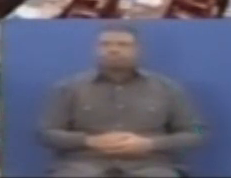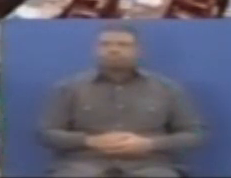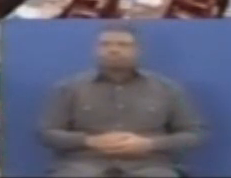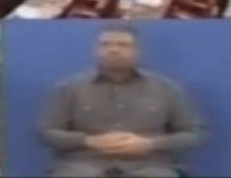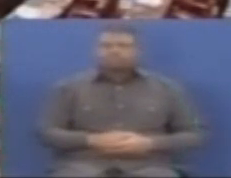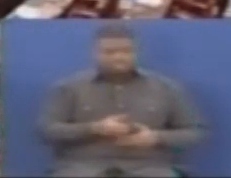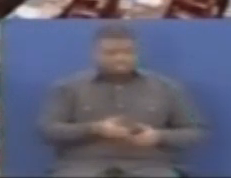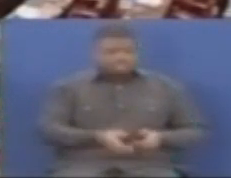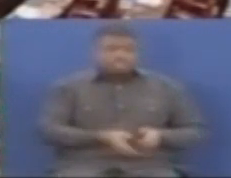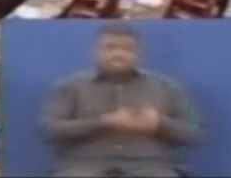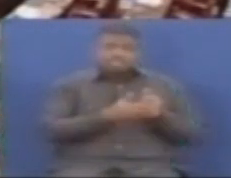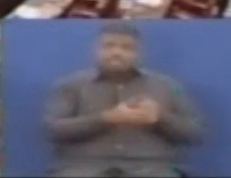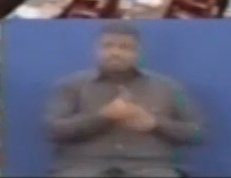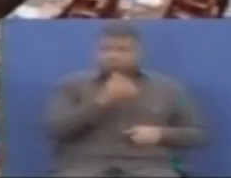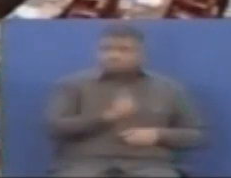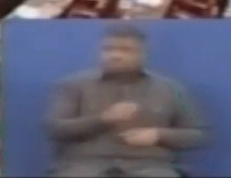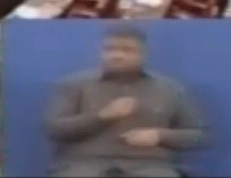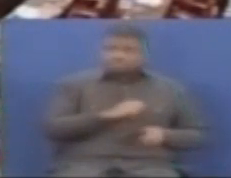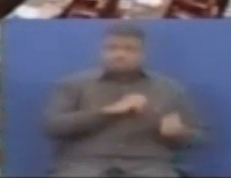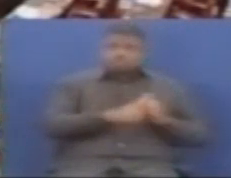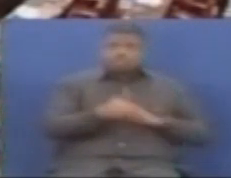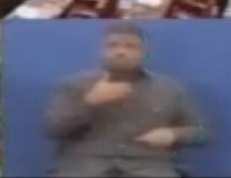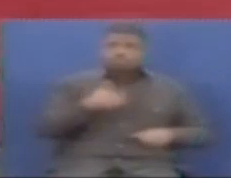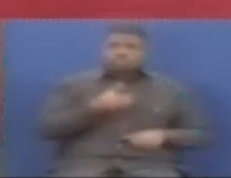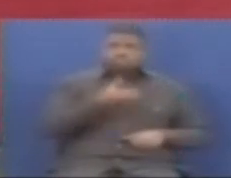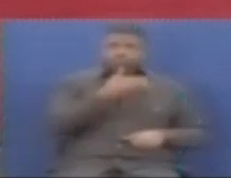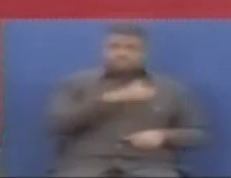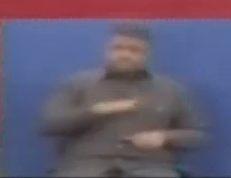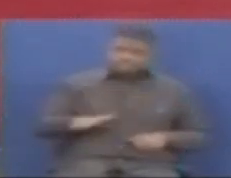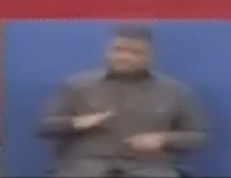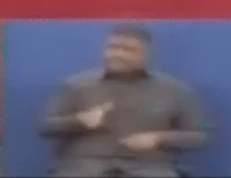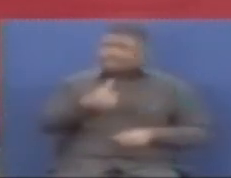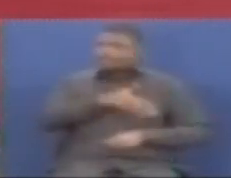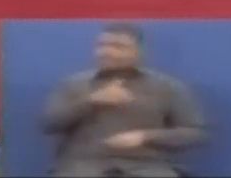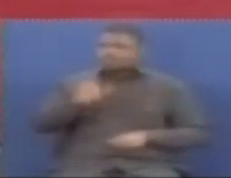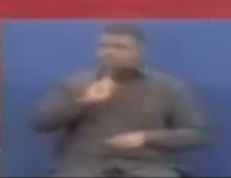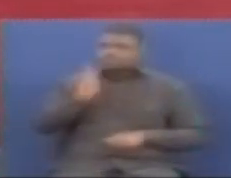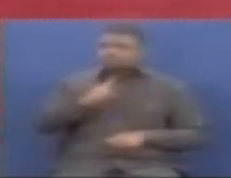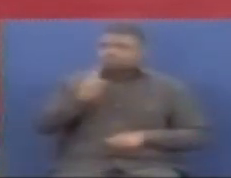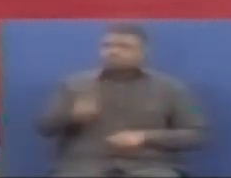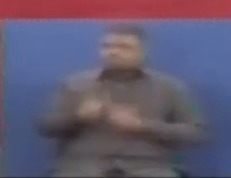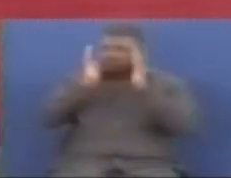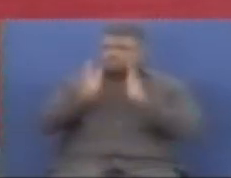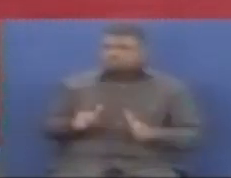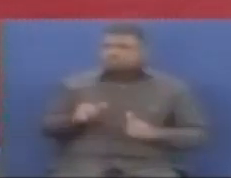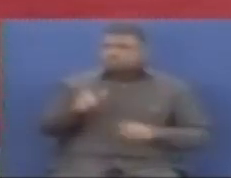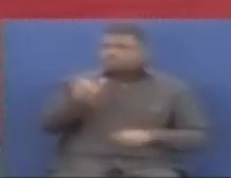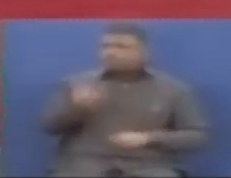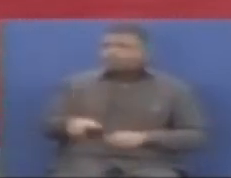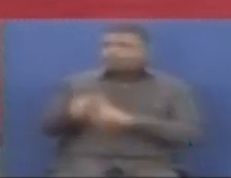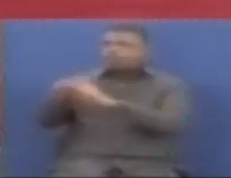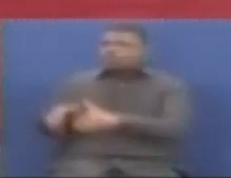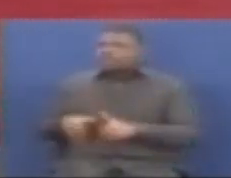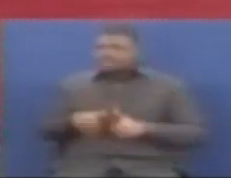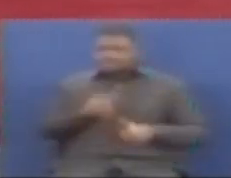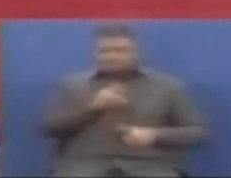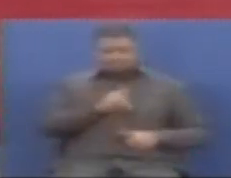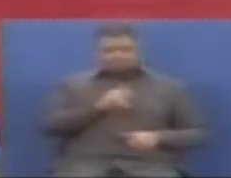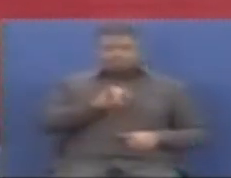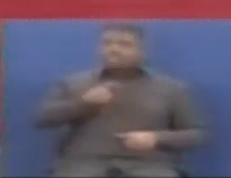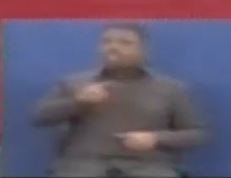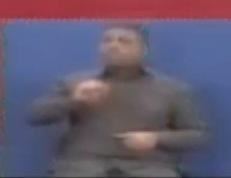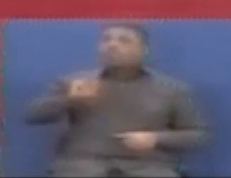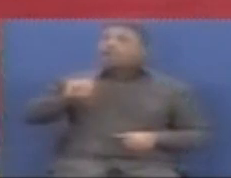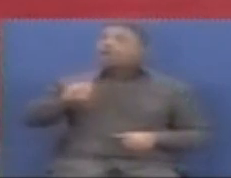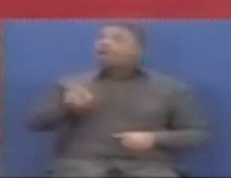Mheshimiwa Naibu Spika, kwa niaba ya Waziri wa Maji, na napenda nijibu swali la Mheshimiwa mbunge mama yangu Susan Kiwangwa, lakini kikubwa